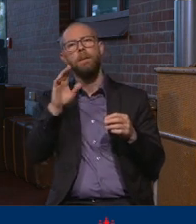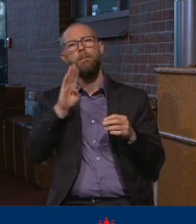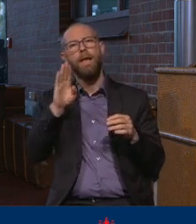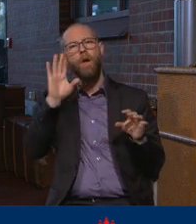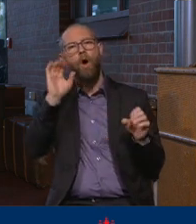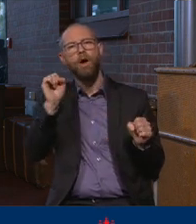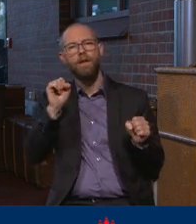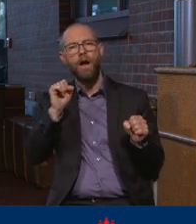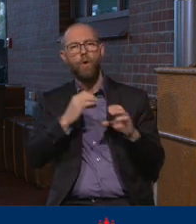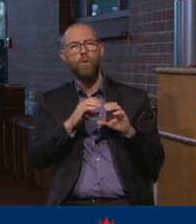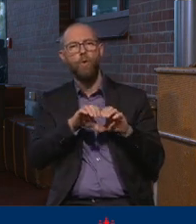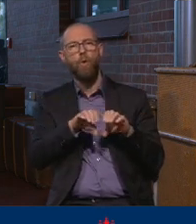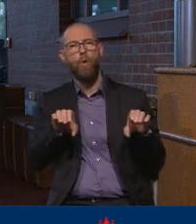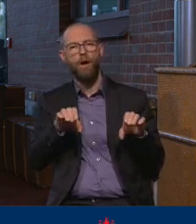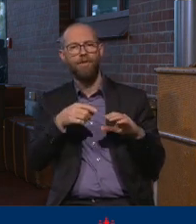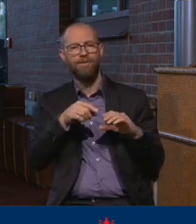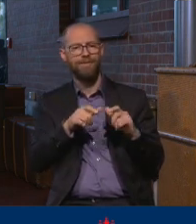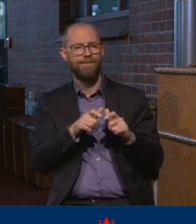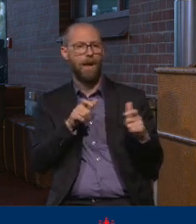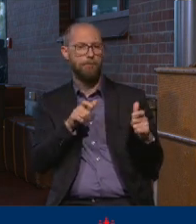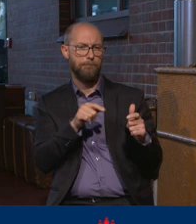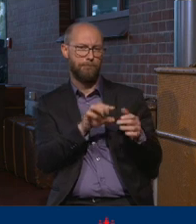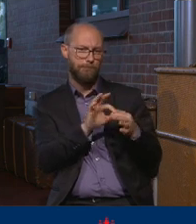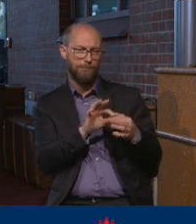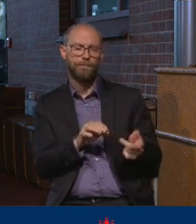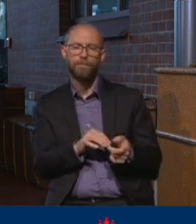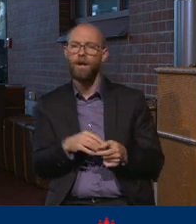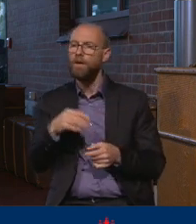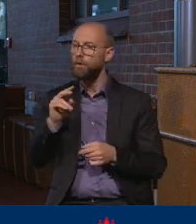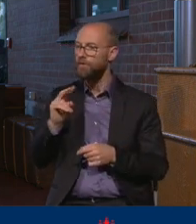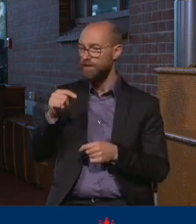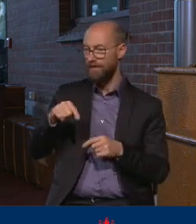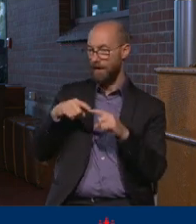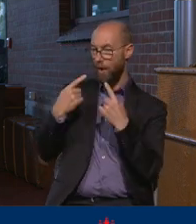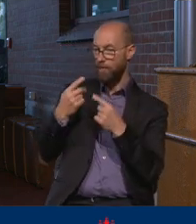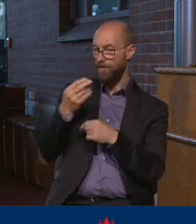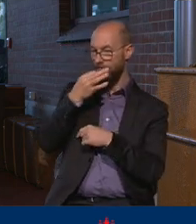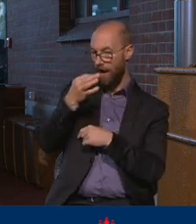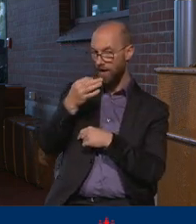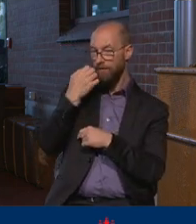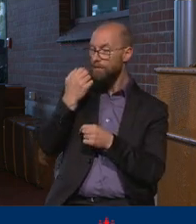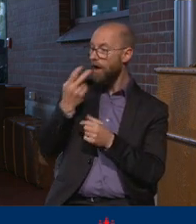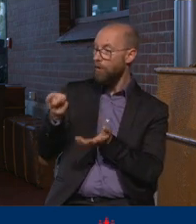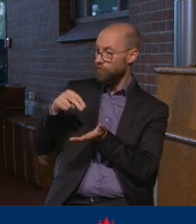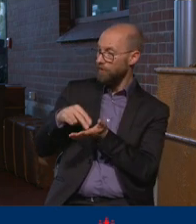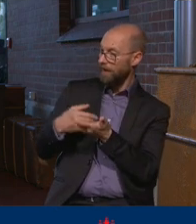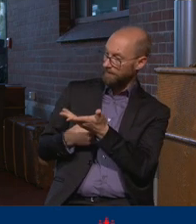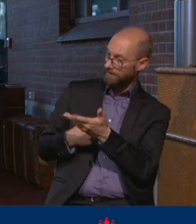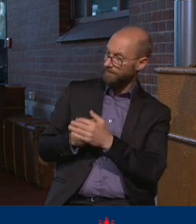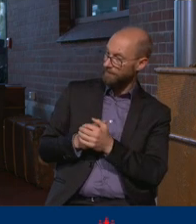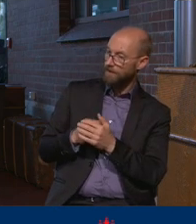jetzt mitnehmen dass wenn sie kurz aufstehen mögen und sie können ja gerne hier hans